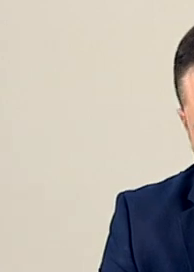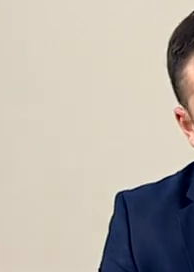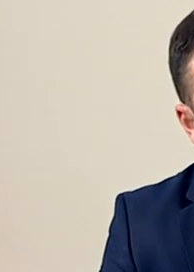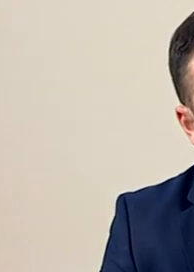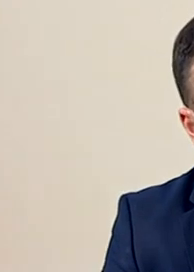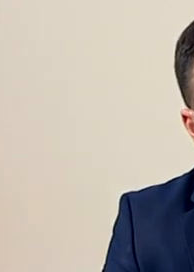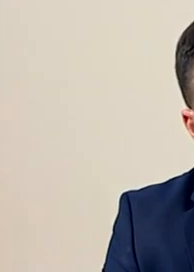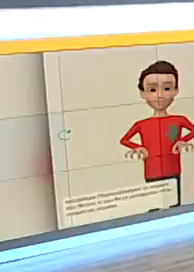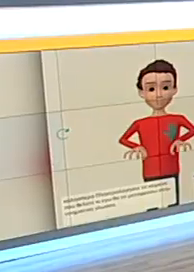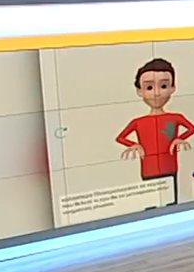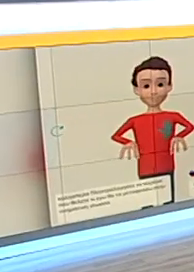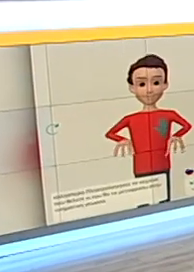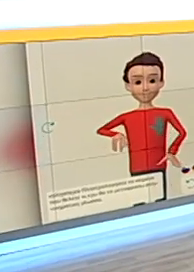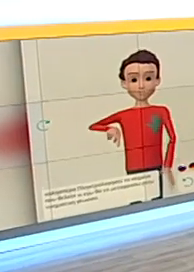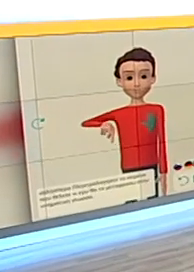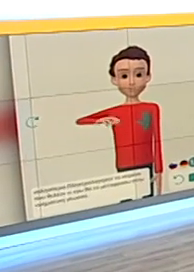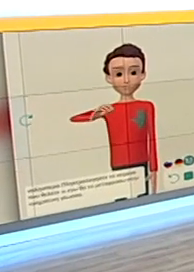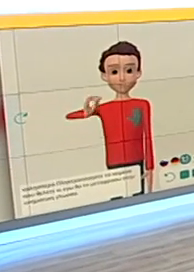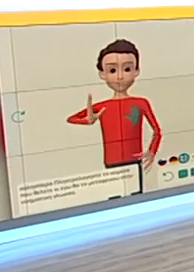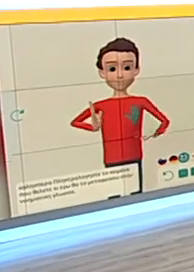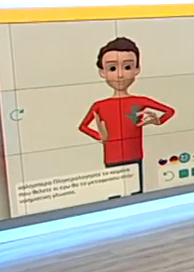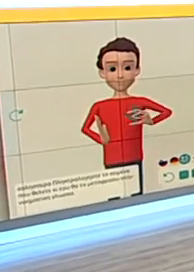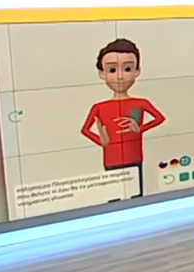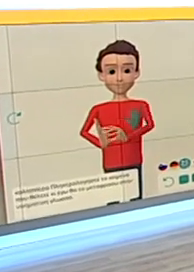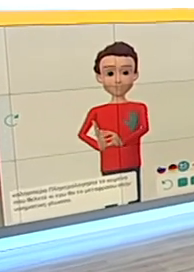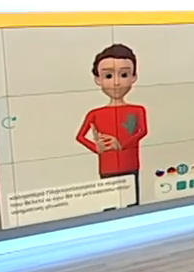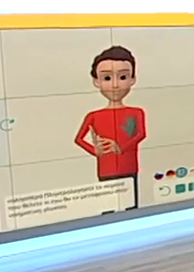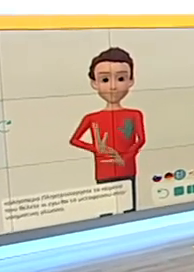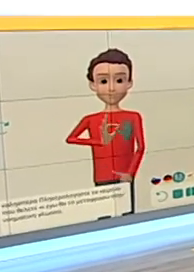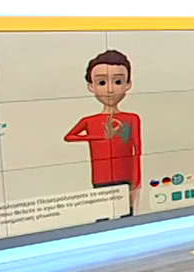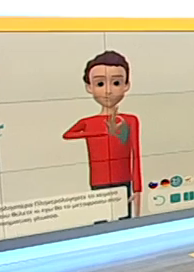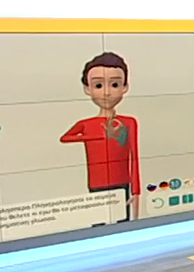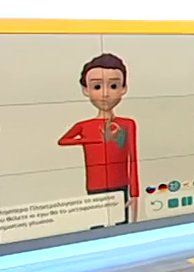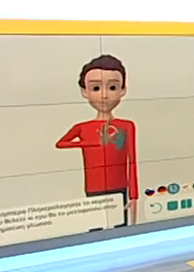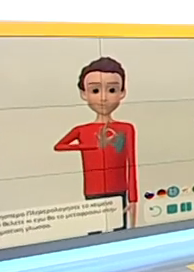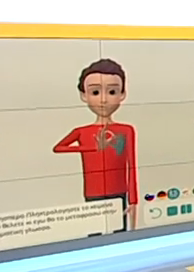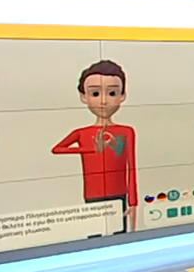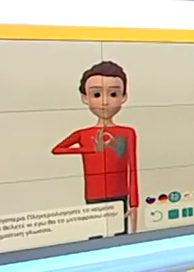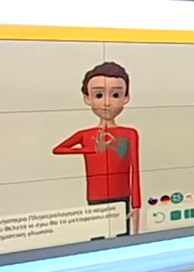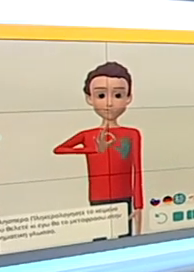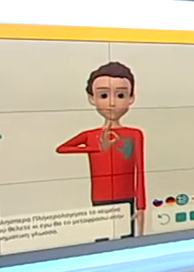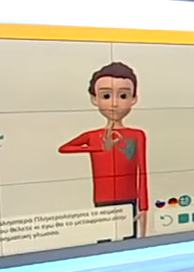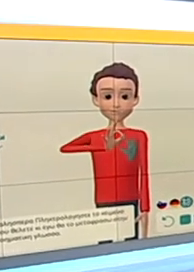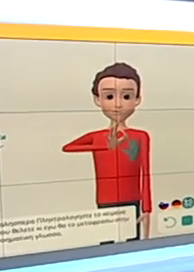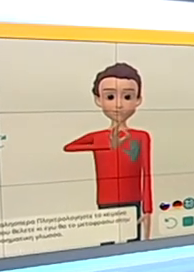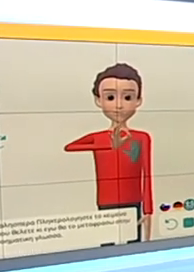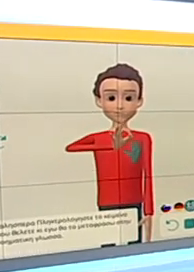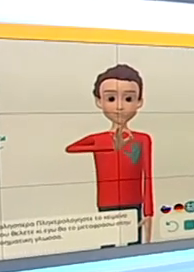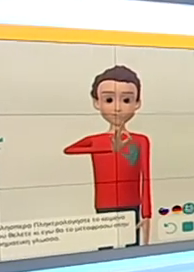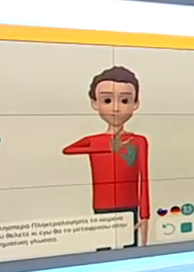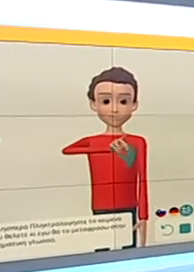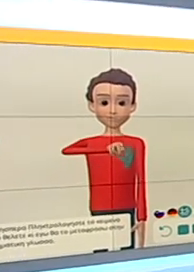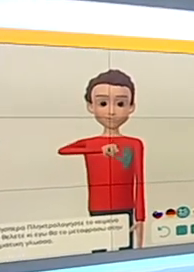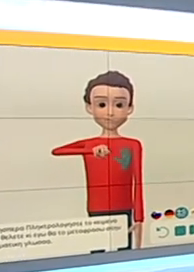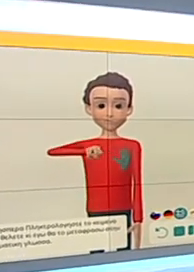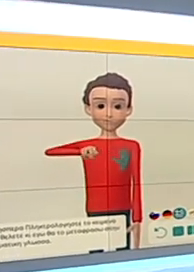κύριε Παπαδουράκη. Ευχαριστώ να σας ευχαριστήσω πολύ. Πολύ. Καλή δύναμη. Μας χρειάζονται αυτές τις πρωτοβουλίες και δημοσιογραφικά αλλά και στο κομμάτι της κοινωνικής. Εγώ